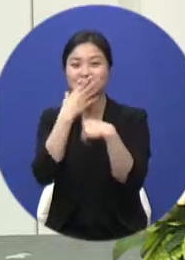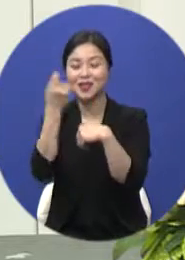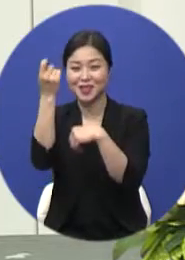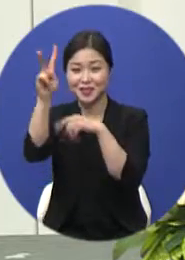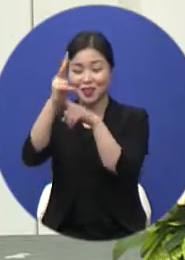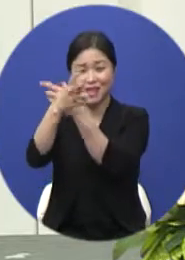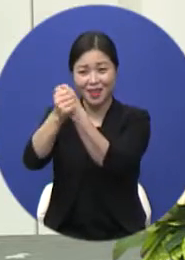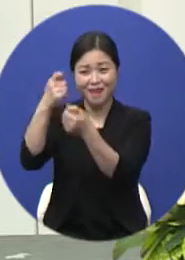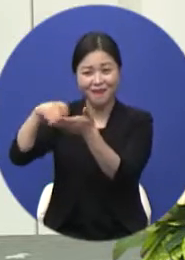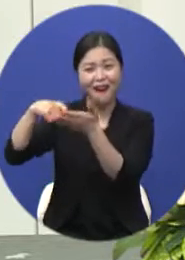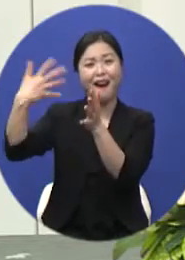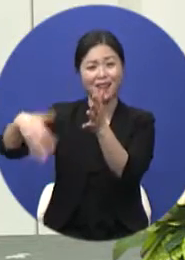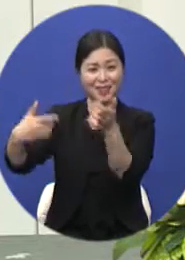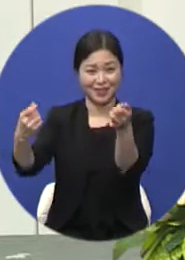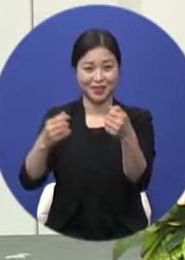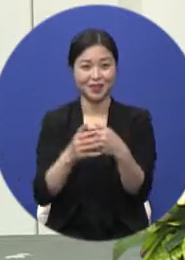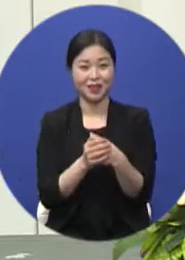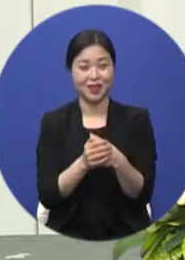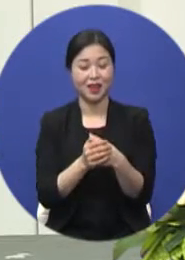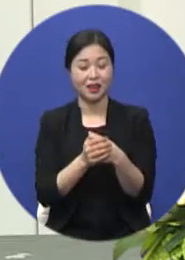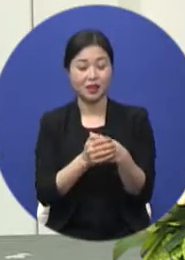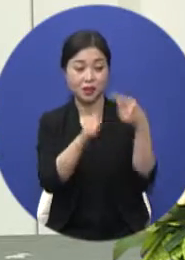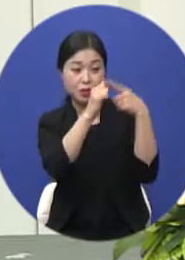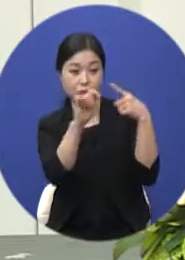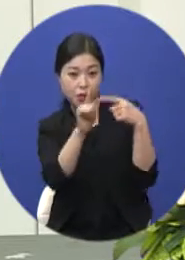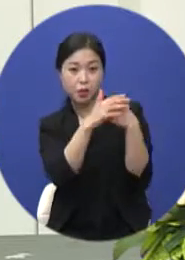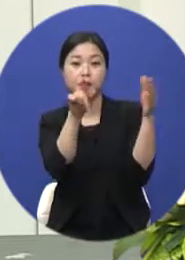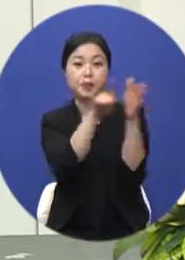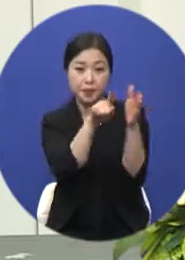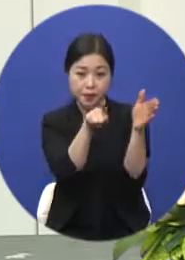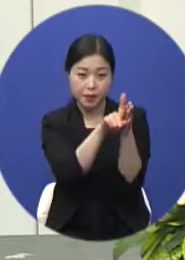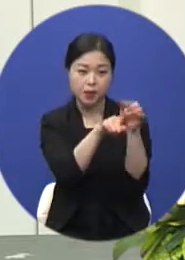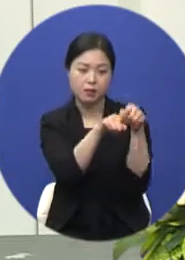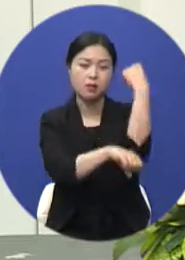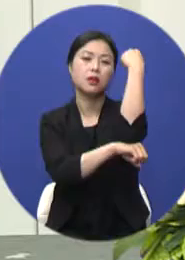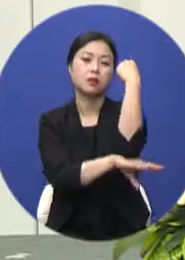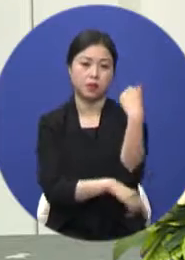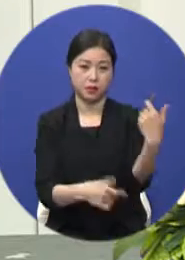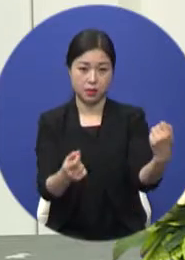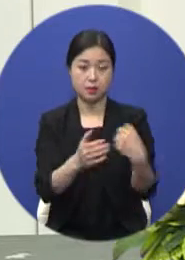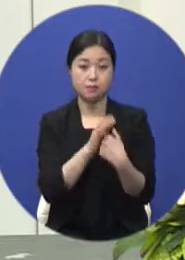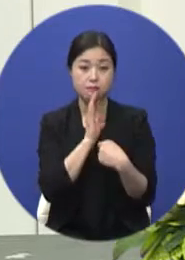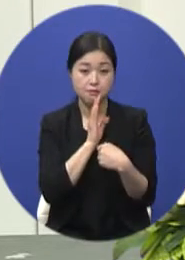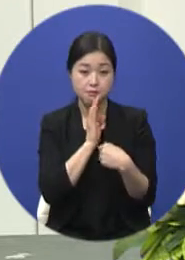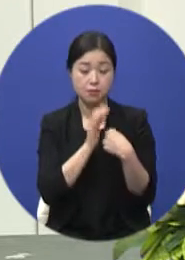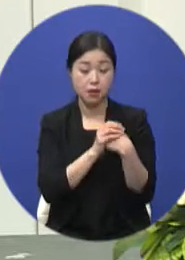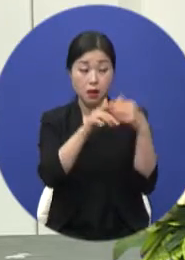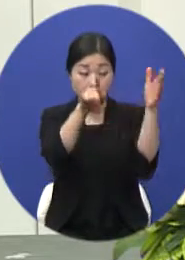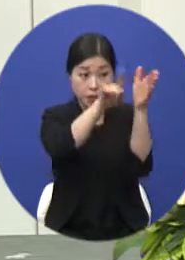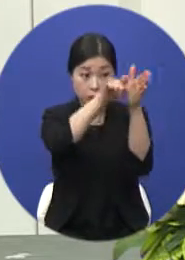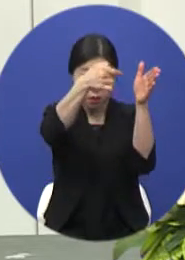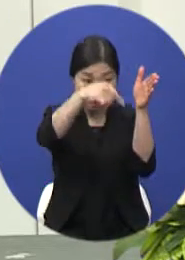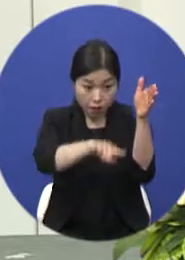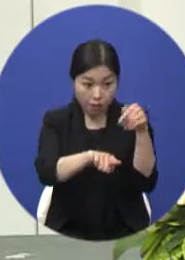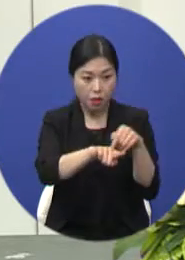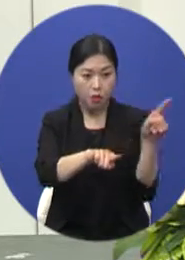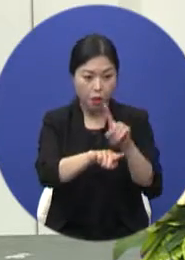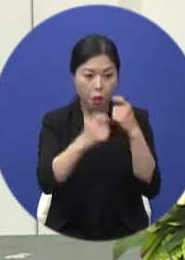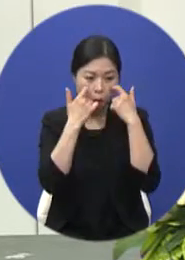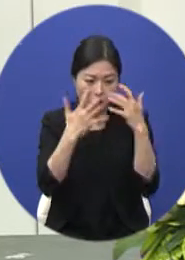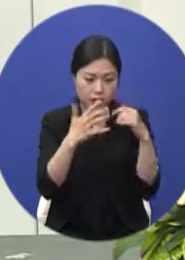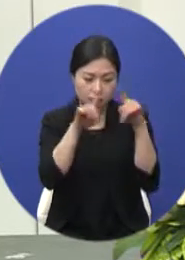이제 가장 중요한 게 뭐냐면 신뢰하라, 믿어라인데 믿는 건 기본이죠. 그쵸, 예. 다만 그 다음에 그래도